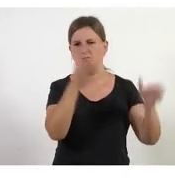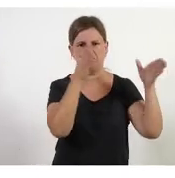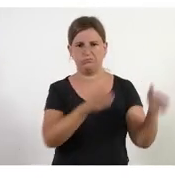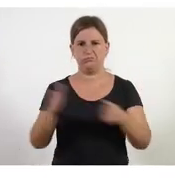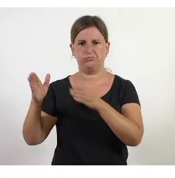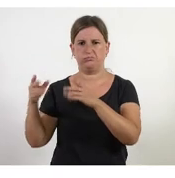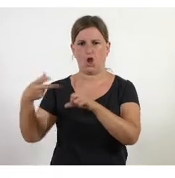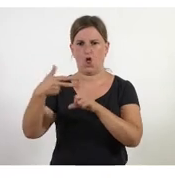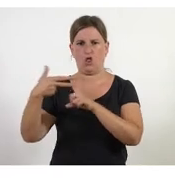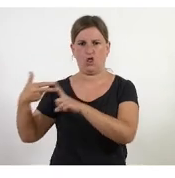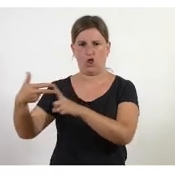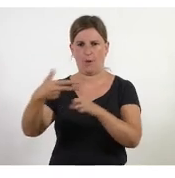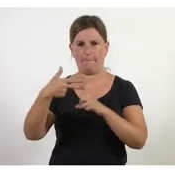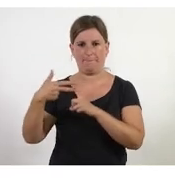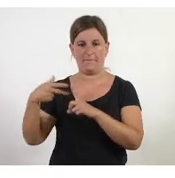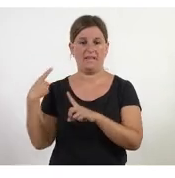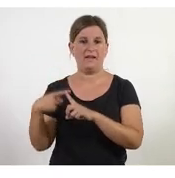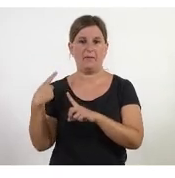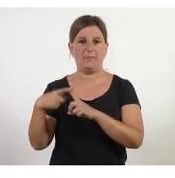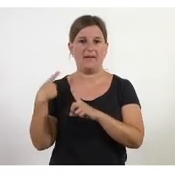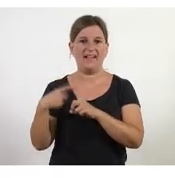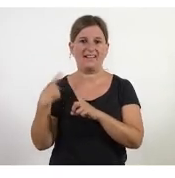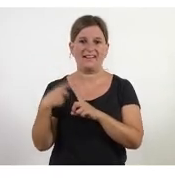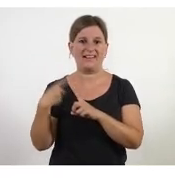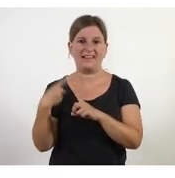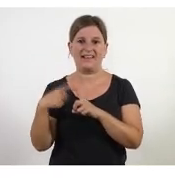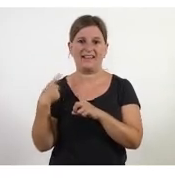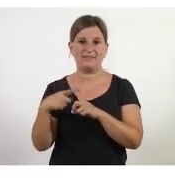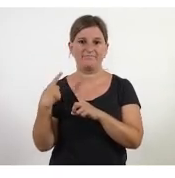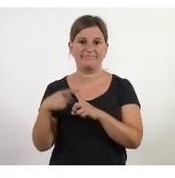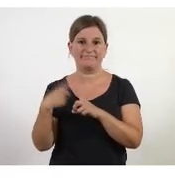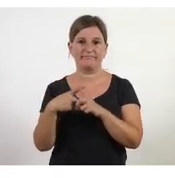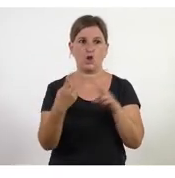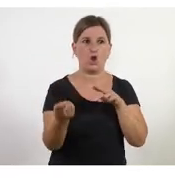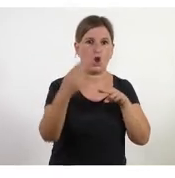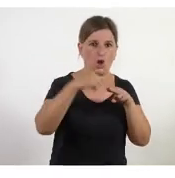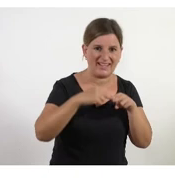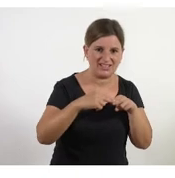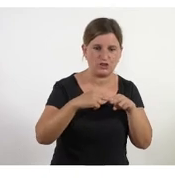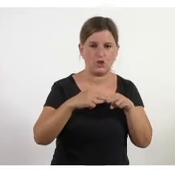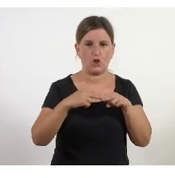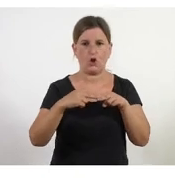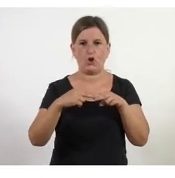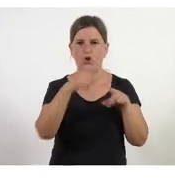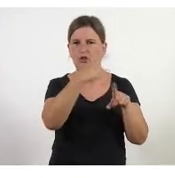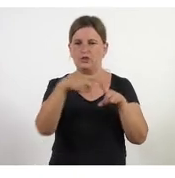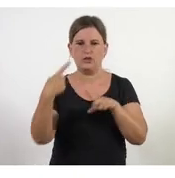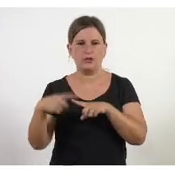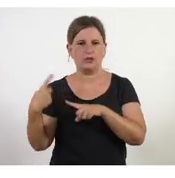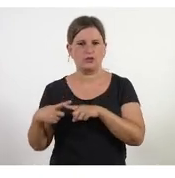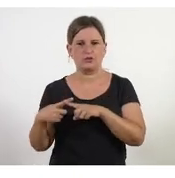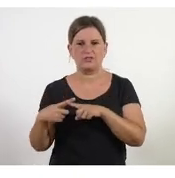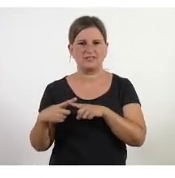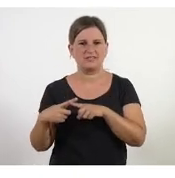Zoom, perquè segurament el punt de les connexions, el tipus de connexió, són